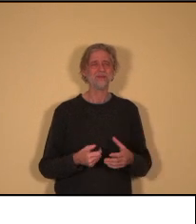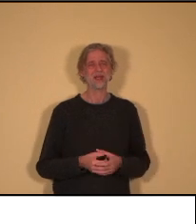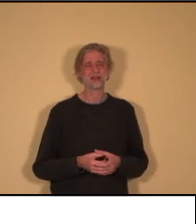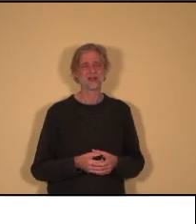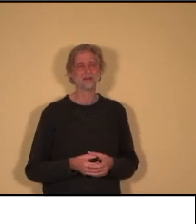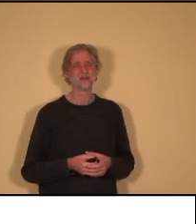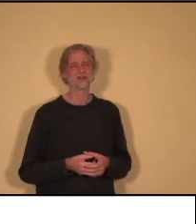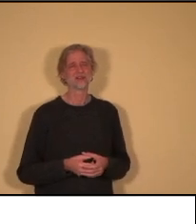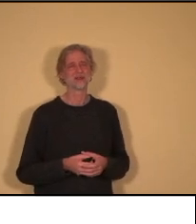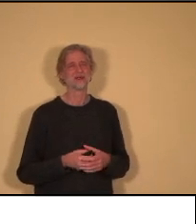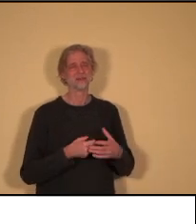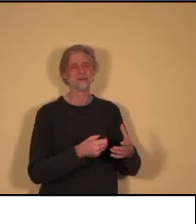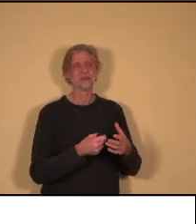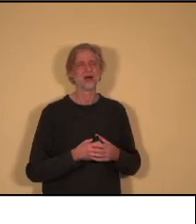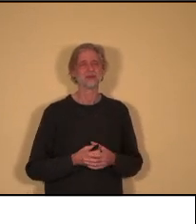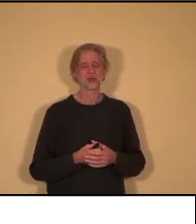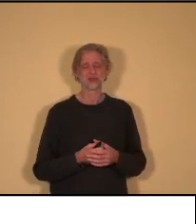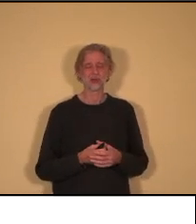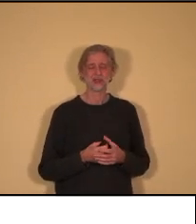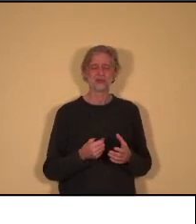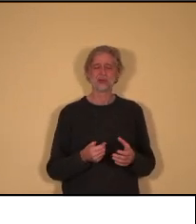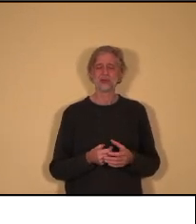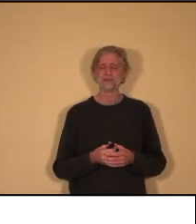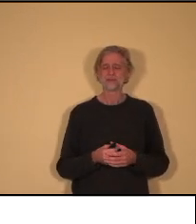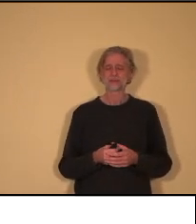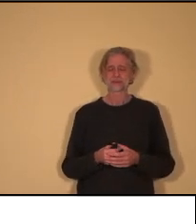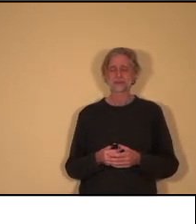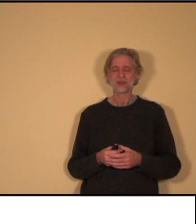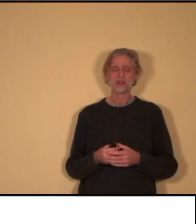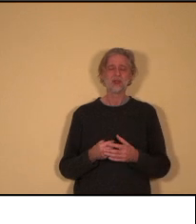um den Brennwert des Kraftstoffes deutlich zu erhöhen.